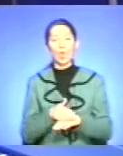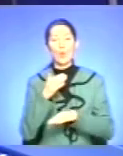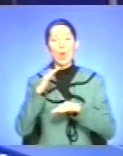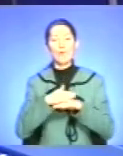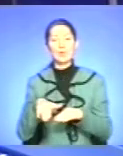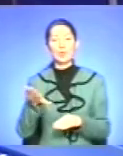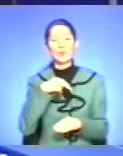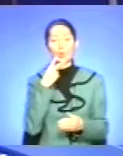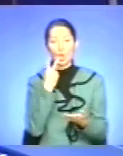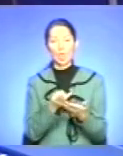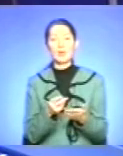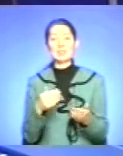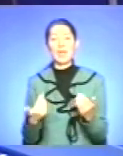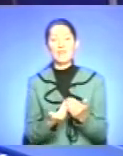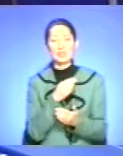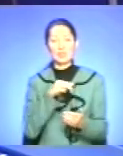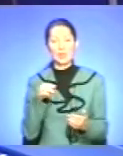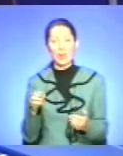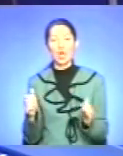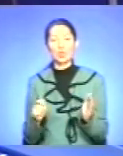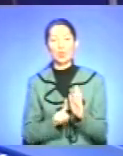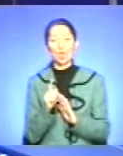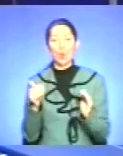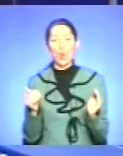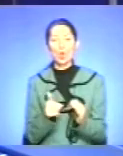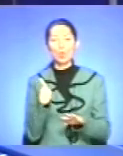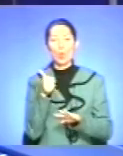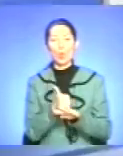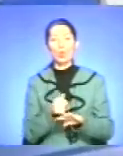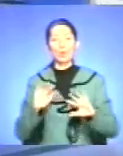вечора усім, хто дивиться «Вісті ТТБ». Спочатку коротко про головні події.